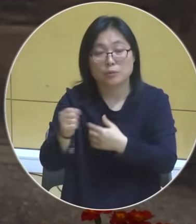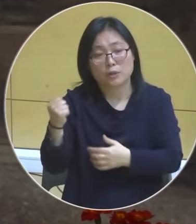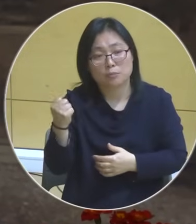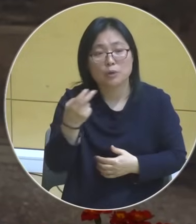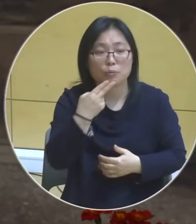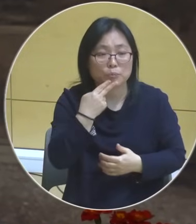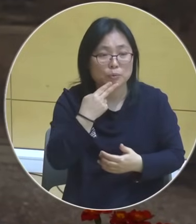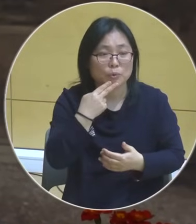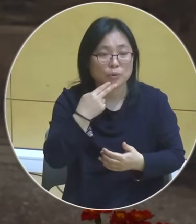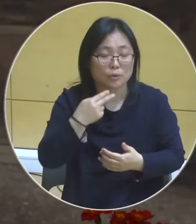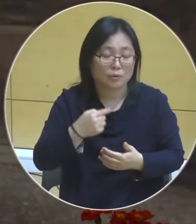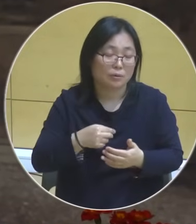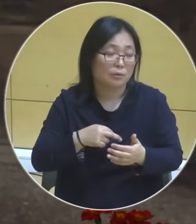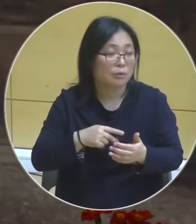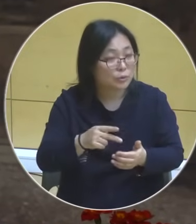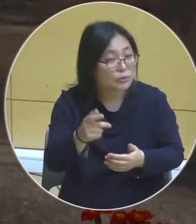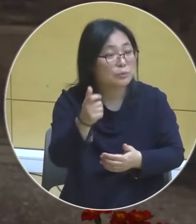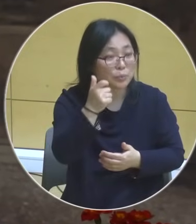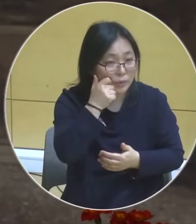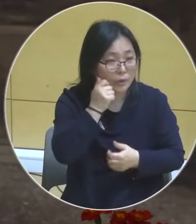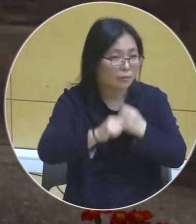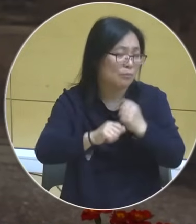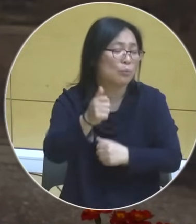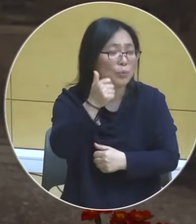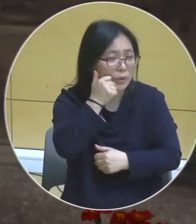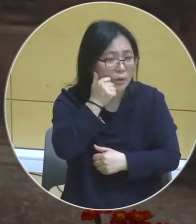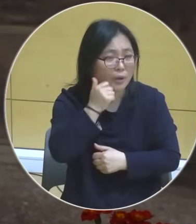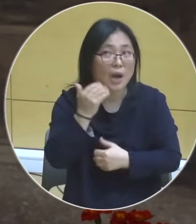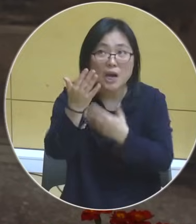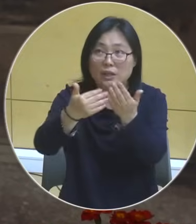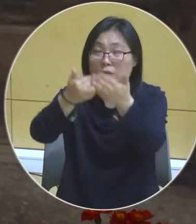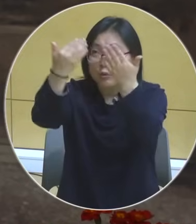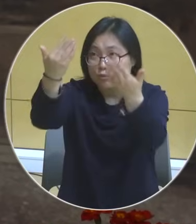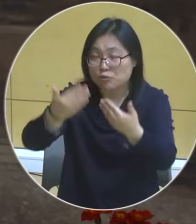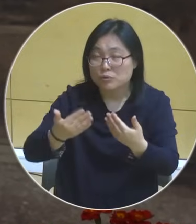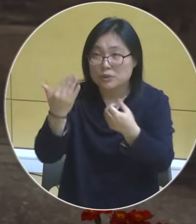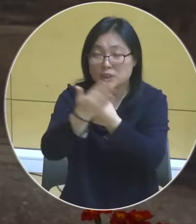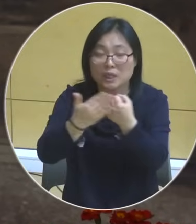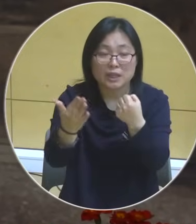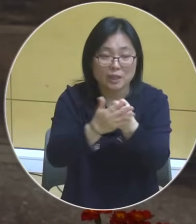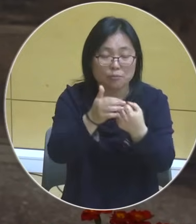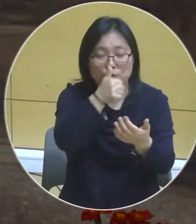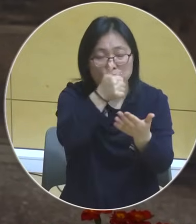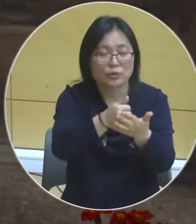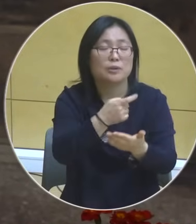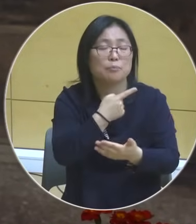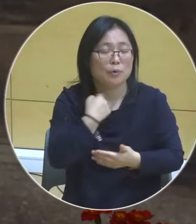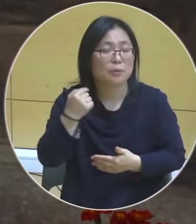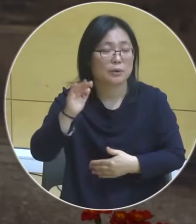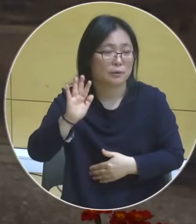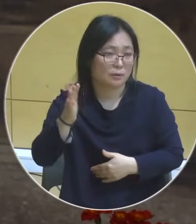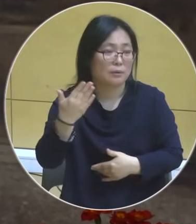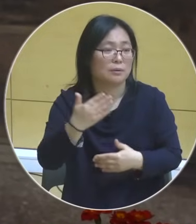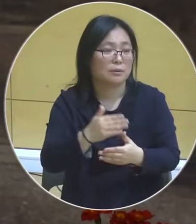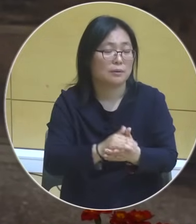나오지도 못합니다. 하나님께서 주신 그 은혜 때문에 그들은 죄를 지었습니다.